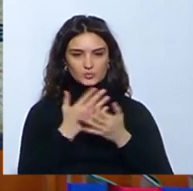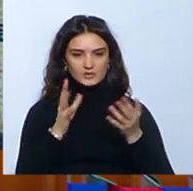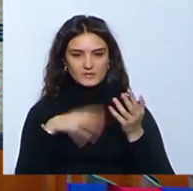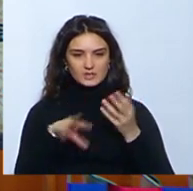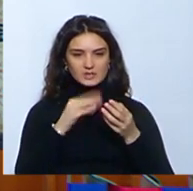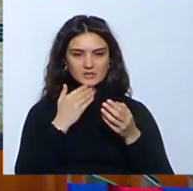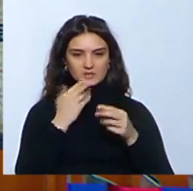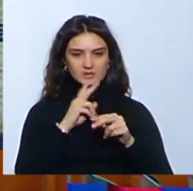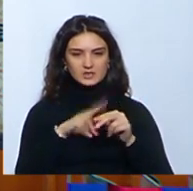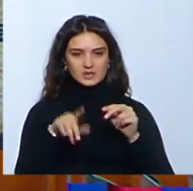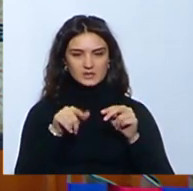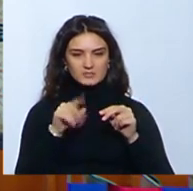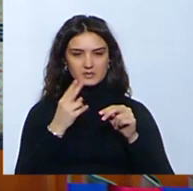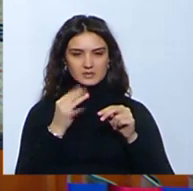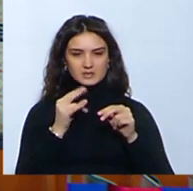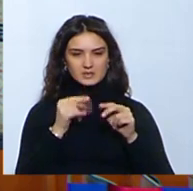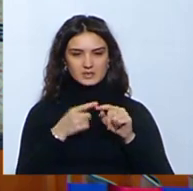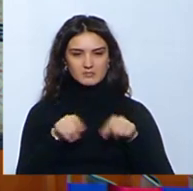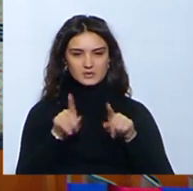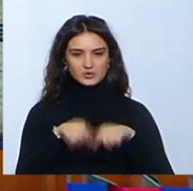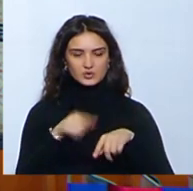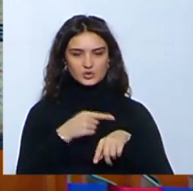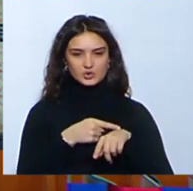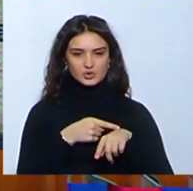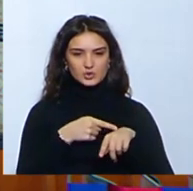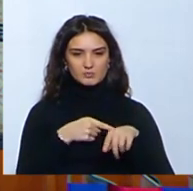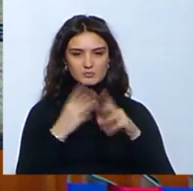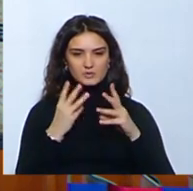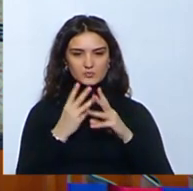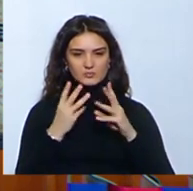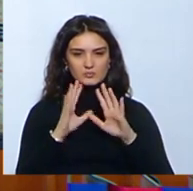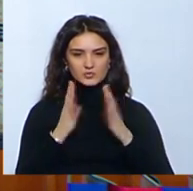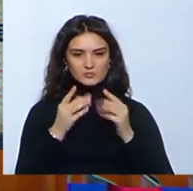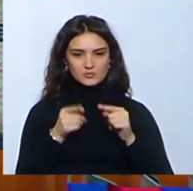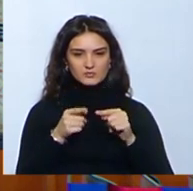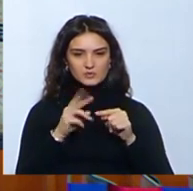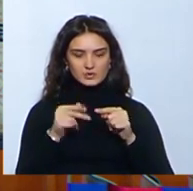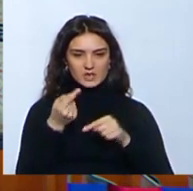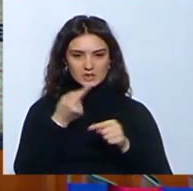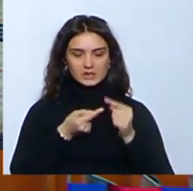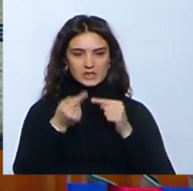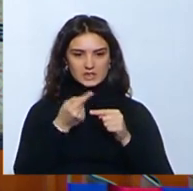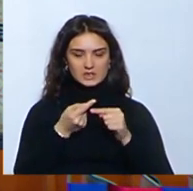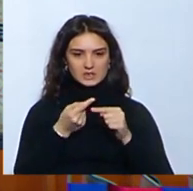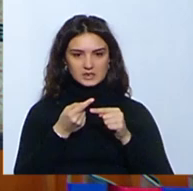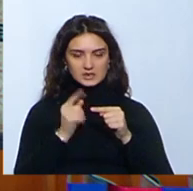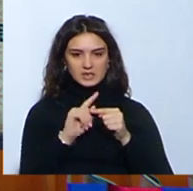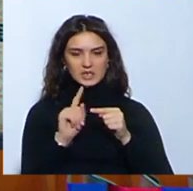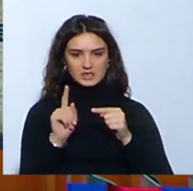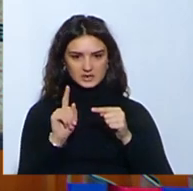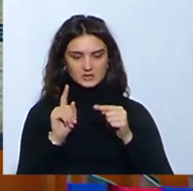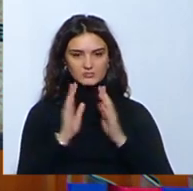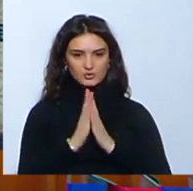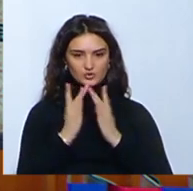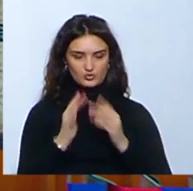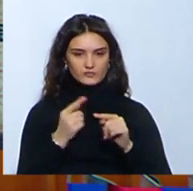ადვილად იკარგება ამ დროს ცილა, მათ შორის ჭრილობების დამწრობების შემთხვევაში, და აღდგენაც, აშენება რაღაცის